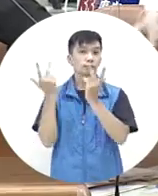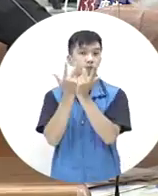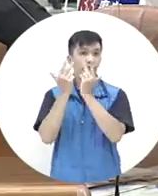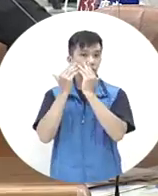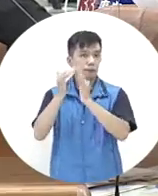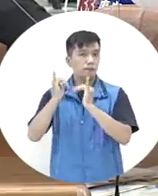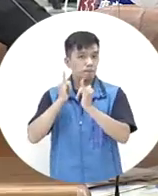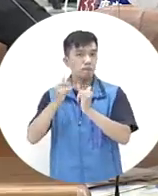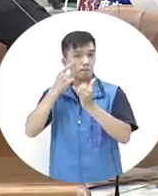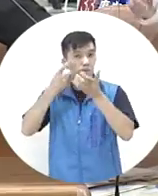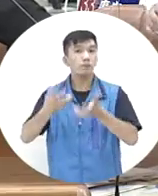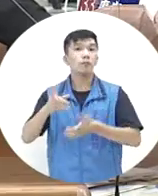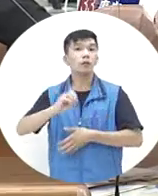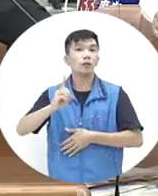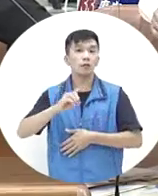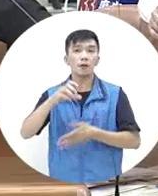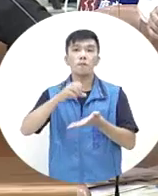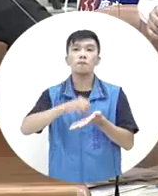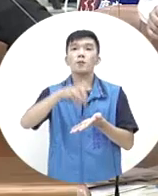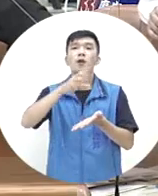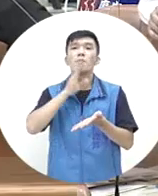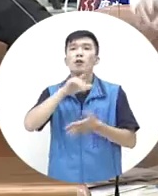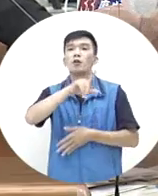说核废料要怎么处理？